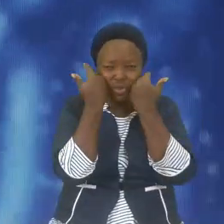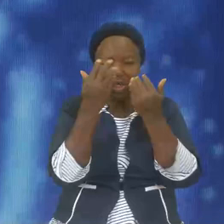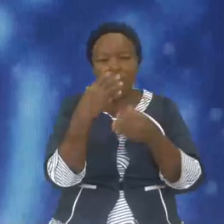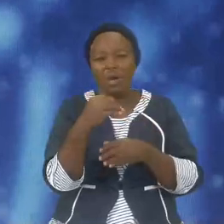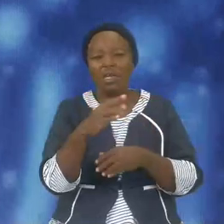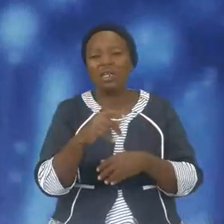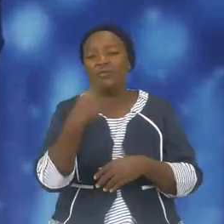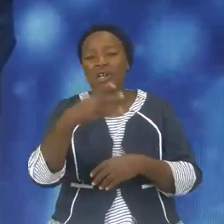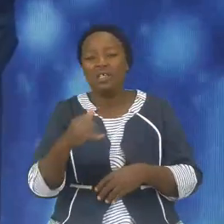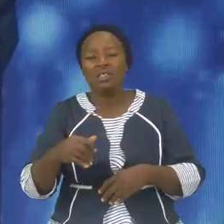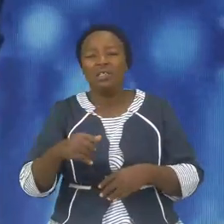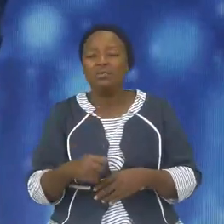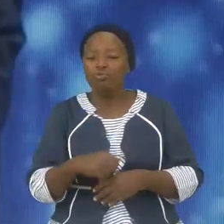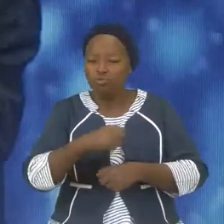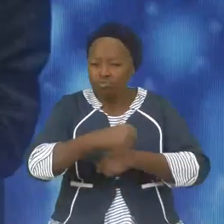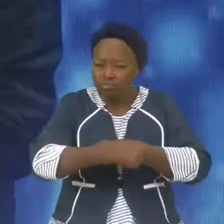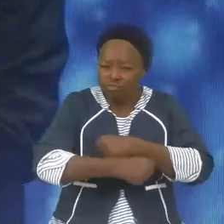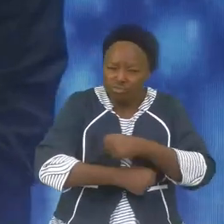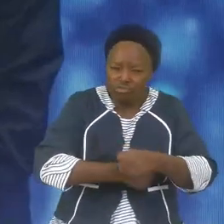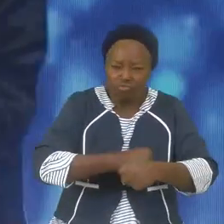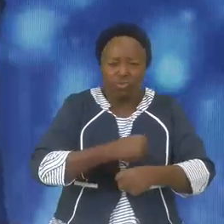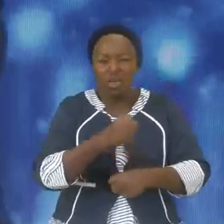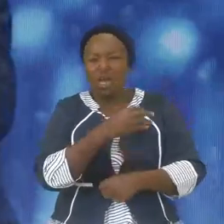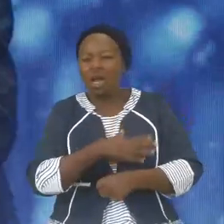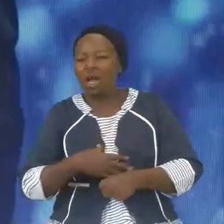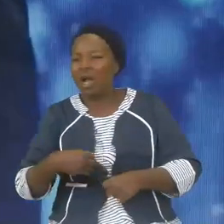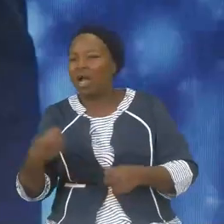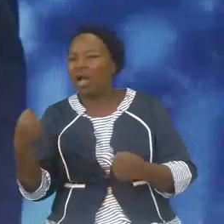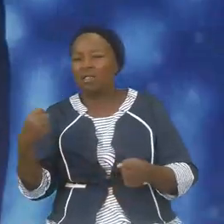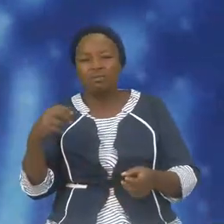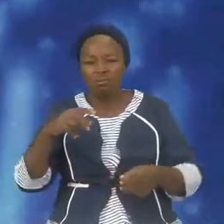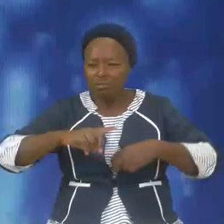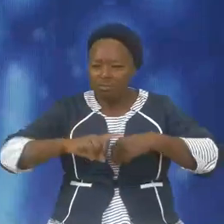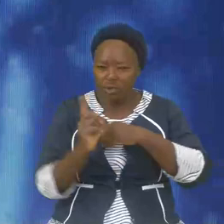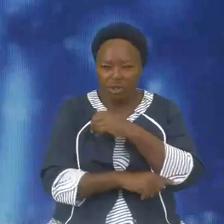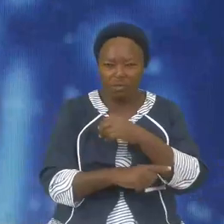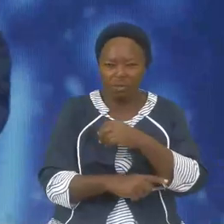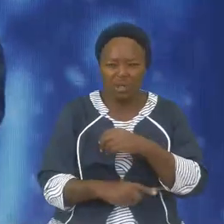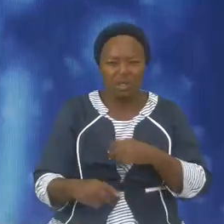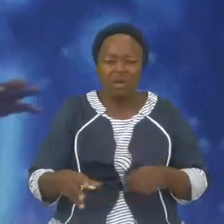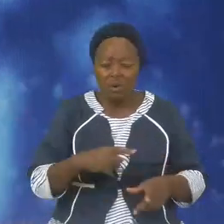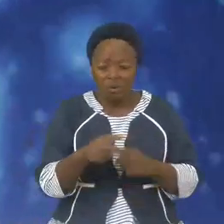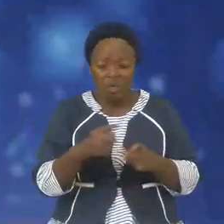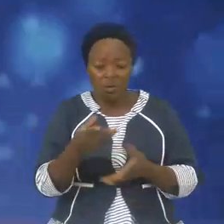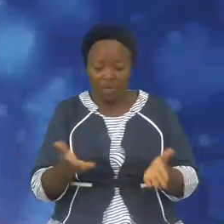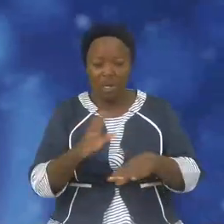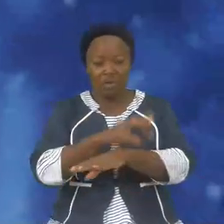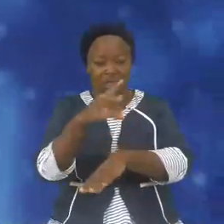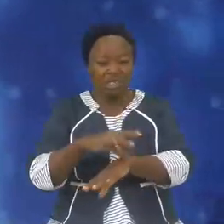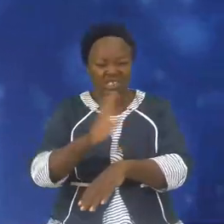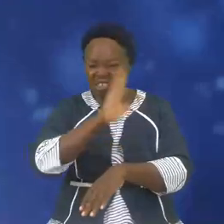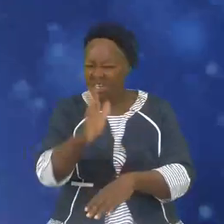Pour l'opprobre et pour la honte éternelle. De leur vivant, ils ne savaient pas le Seigneur. Leur nom n'était pas écrit dans le livre de